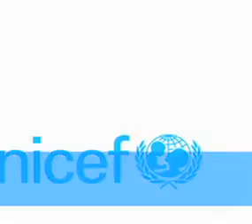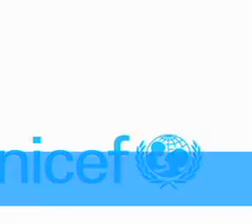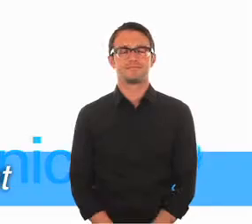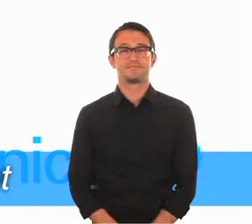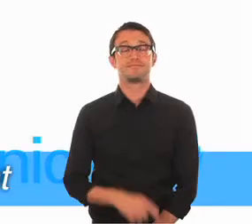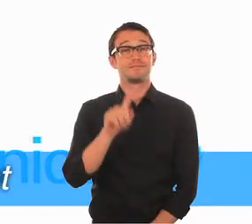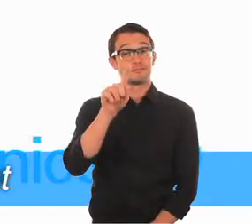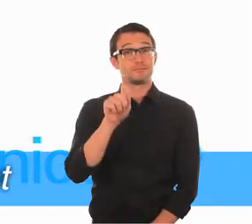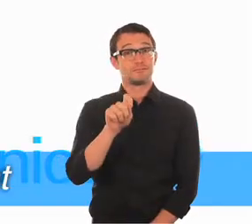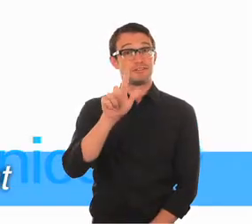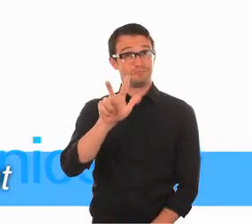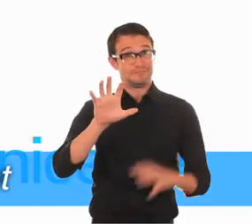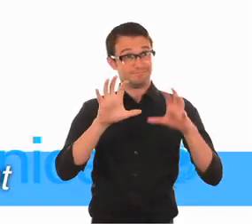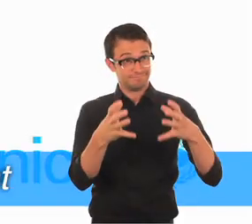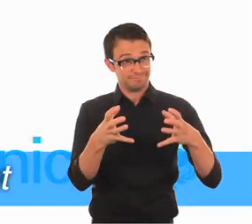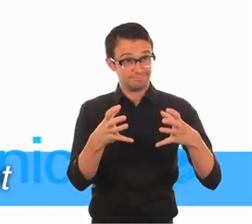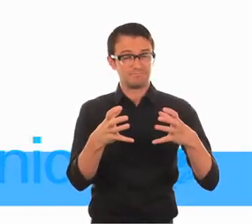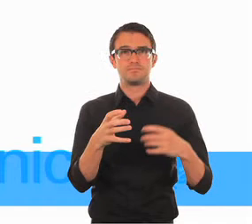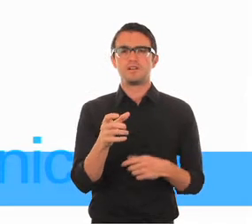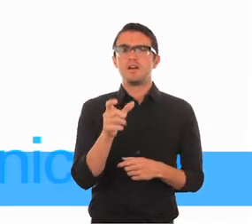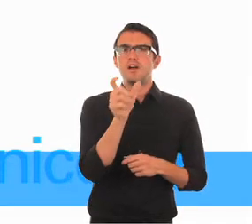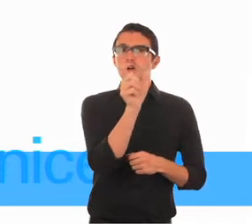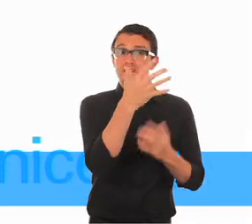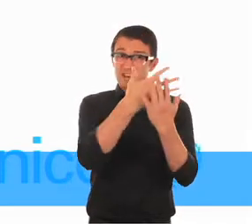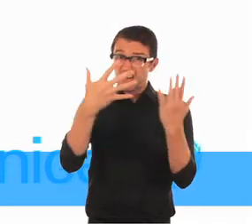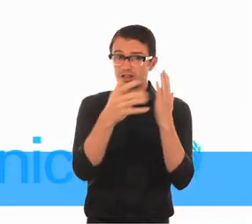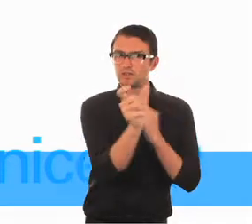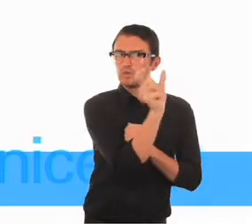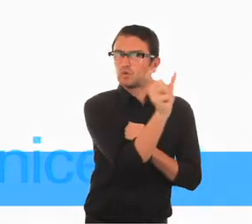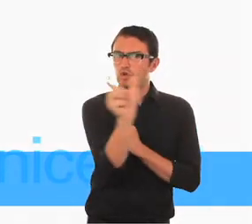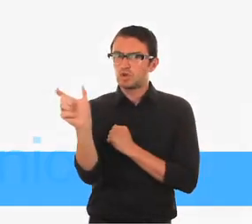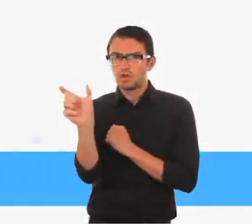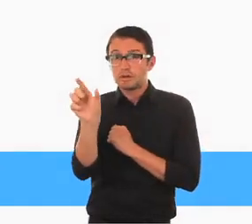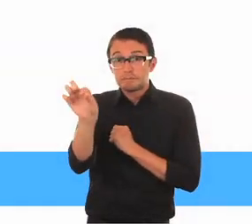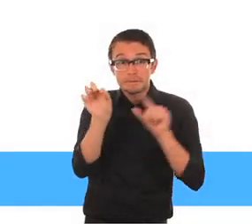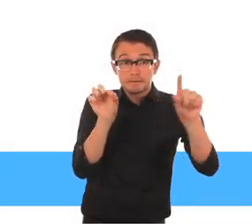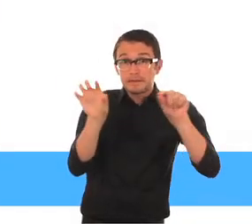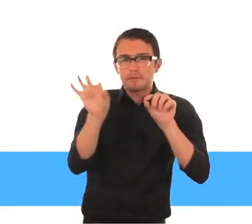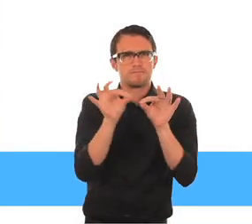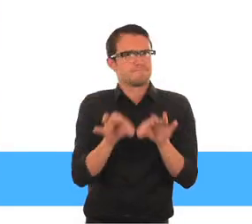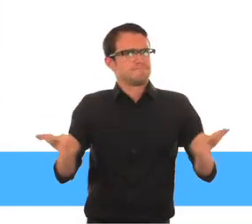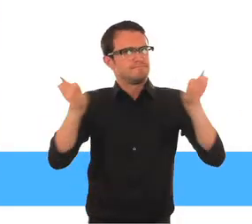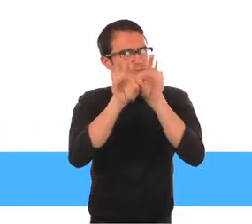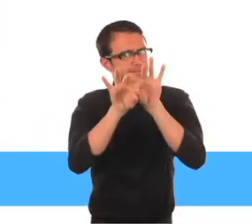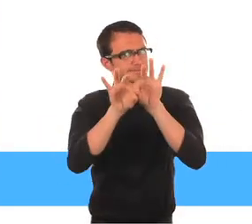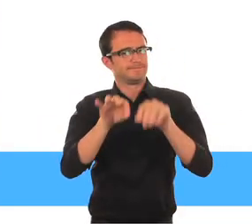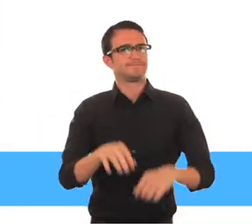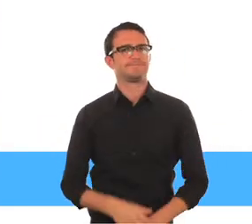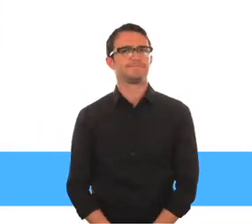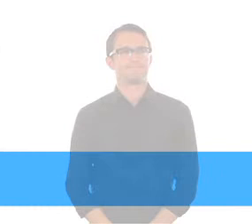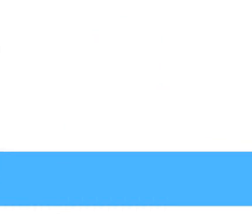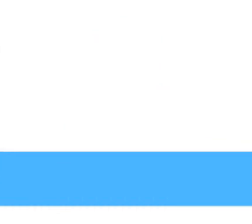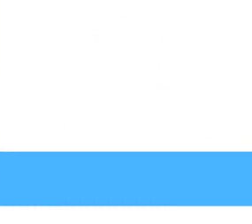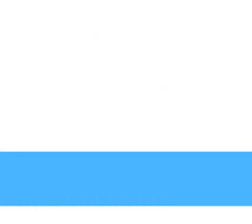Leçon 3. Les mots et les images comptent. Vocabulaire approprié à l'égard des personnes handicapées. Déclaration de jeunes souffrant d'handicaps